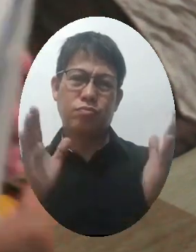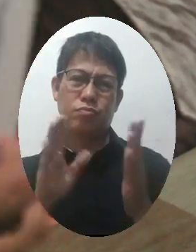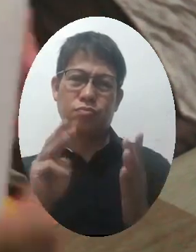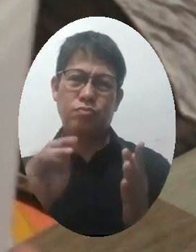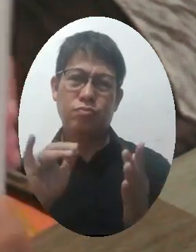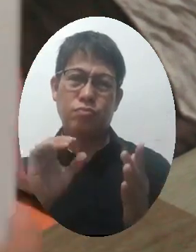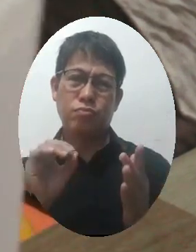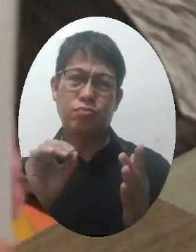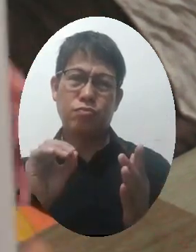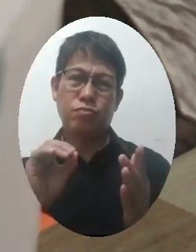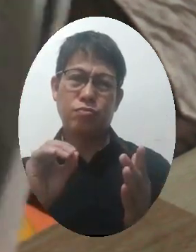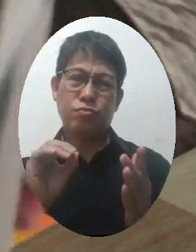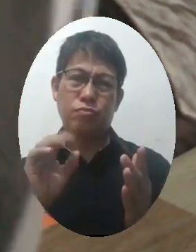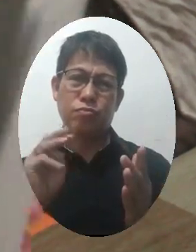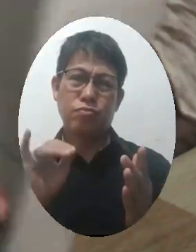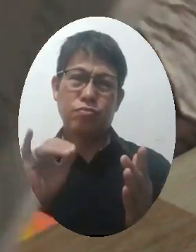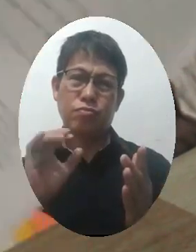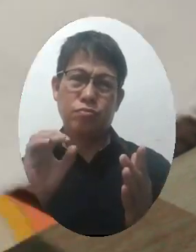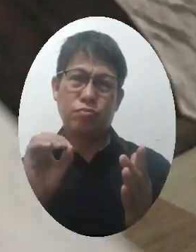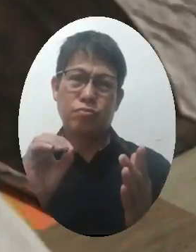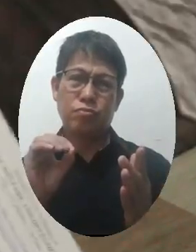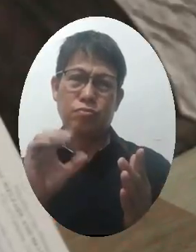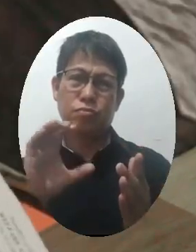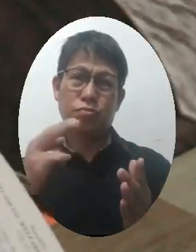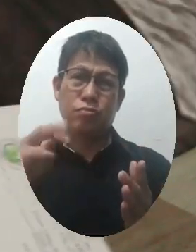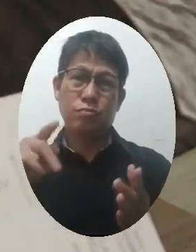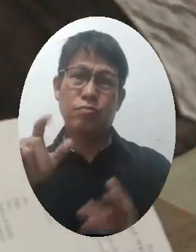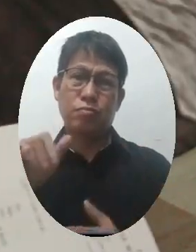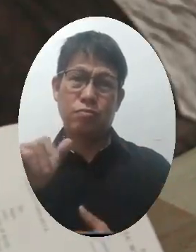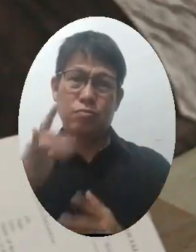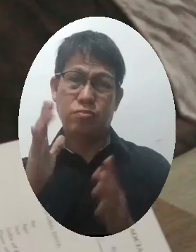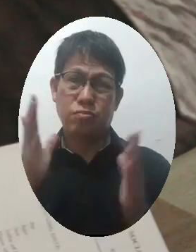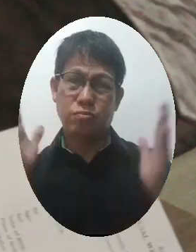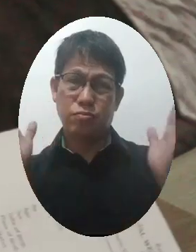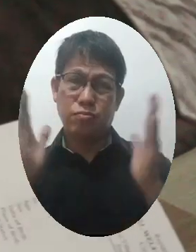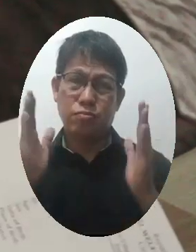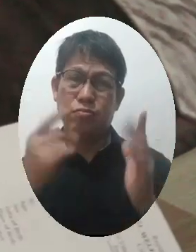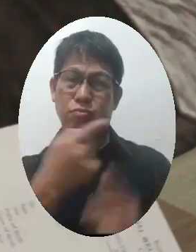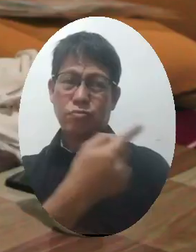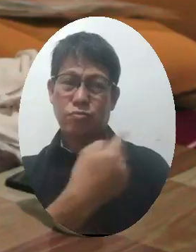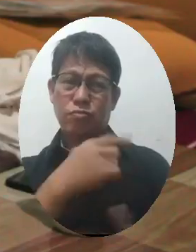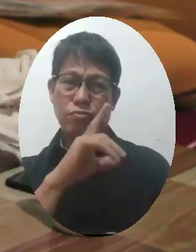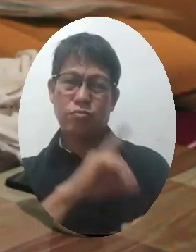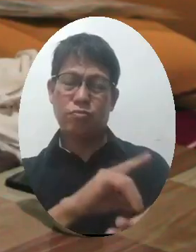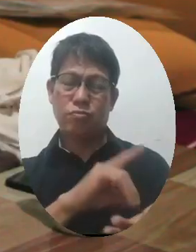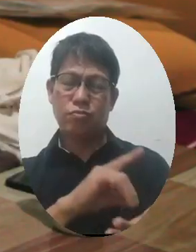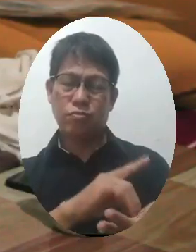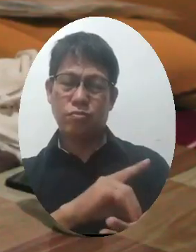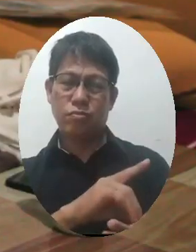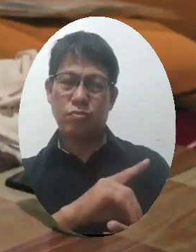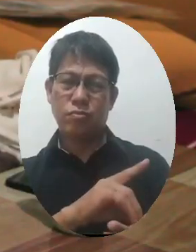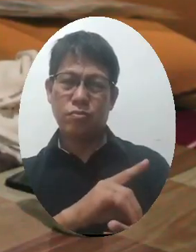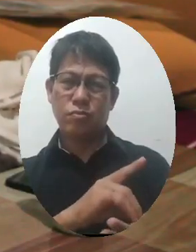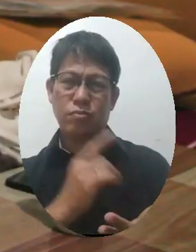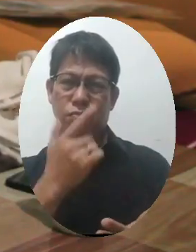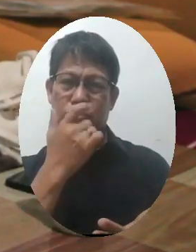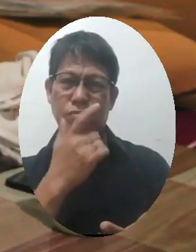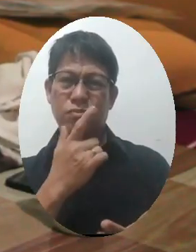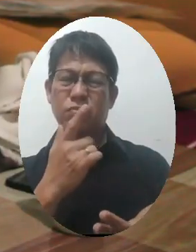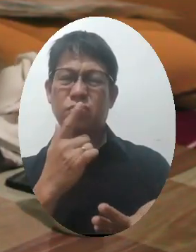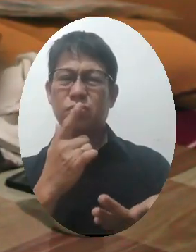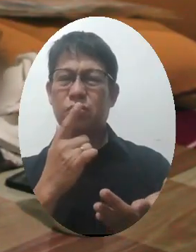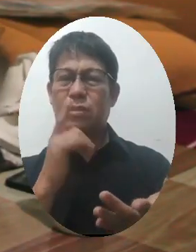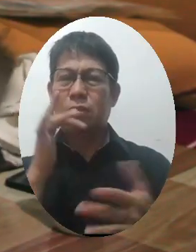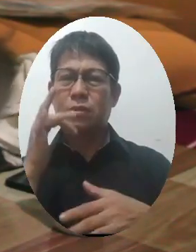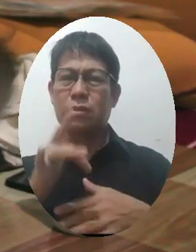microcephaly nga po siya. Doon po na-diagnose na microcephaly siya. Ang sabi po ng neuropedia ay maaga daw